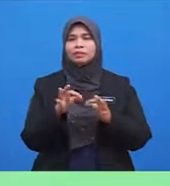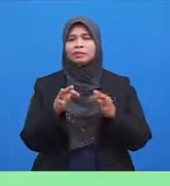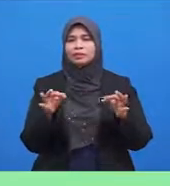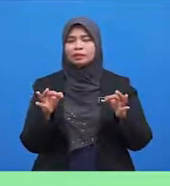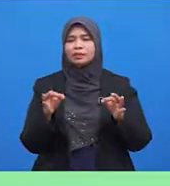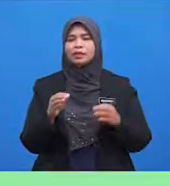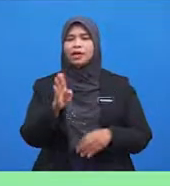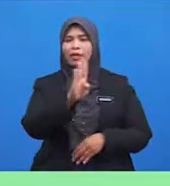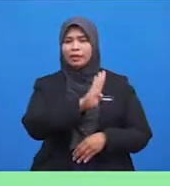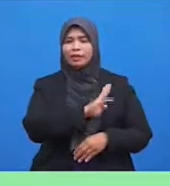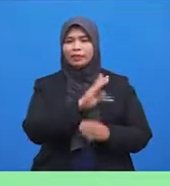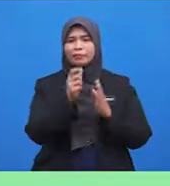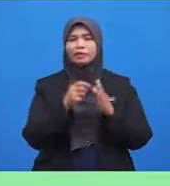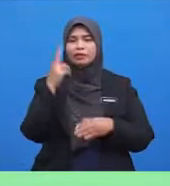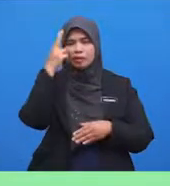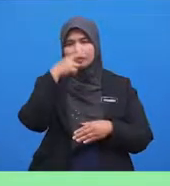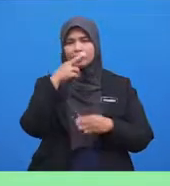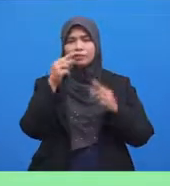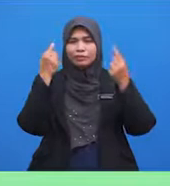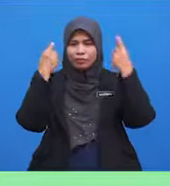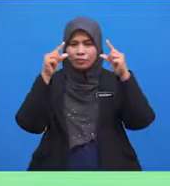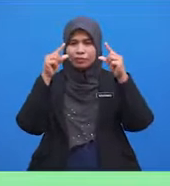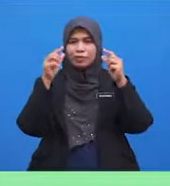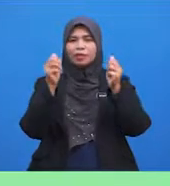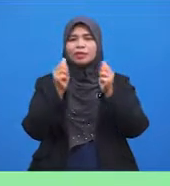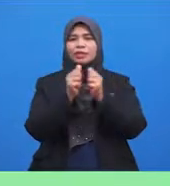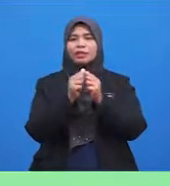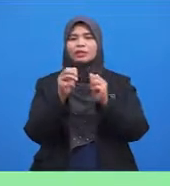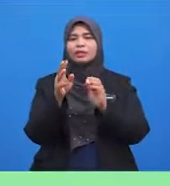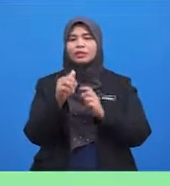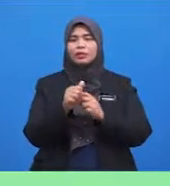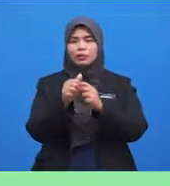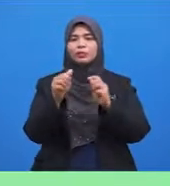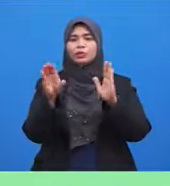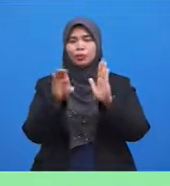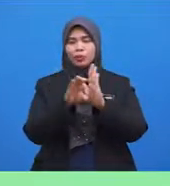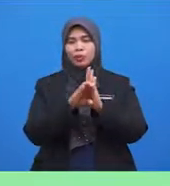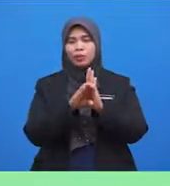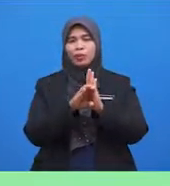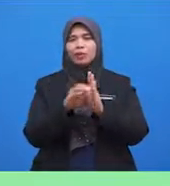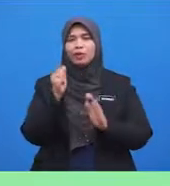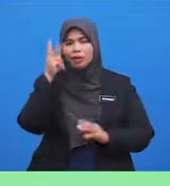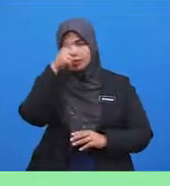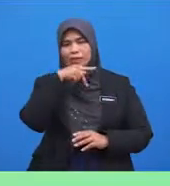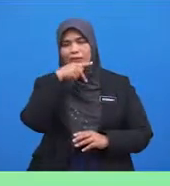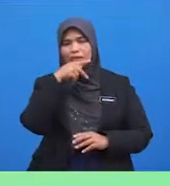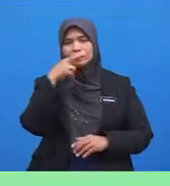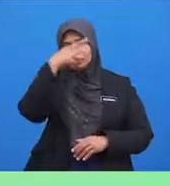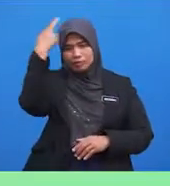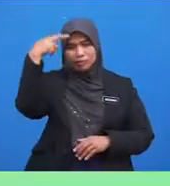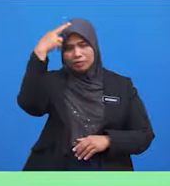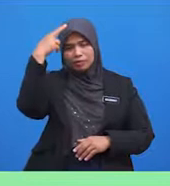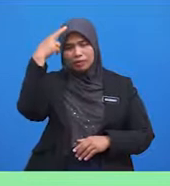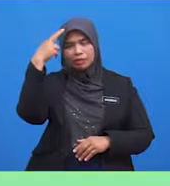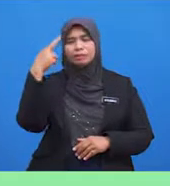menjelaskan adab terhadap guru dengan mencontohi akhlak